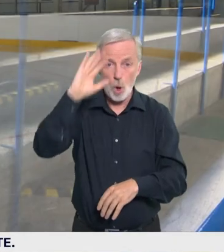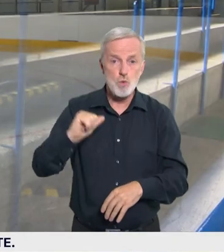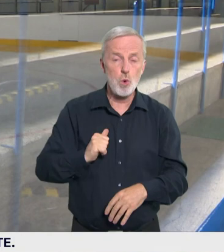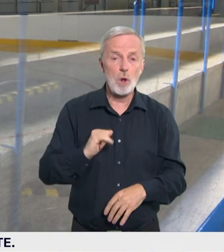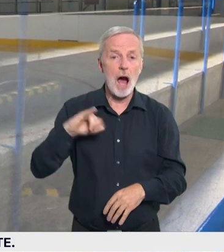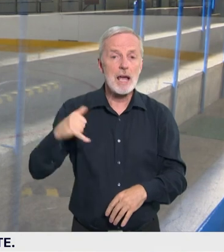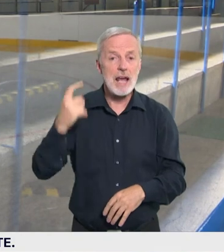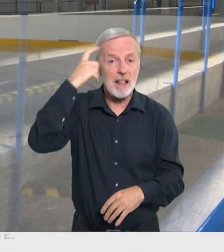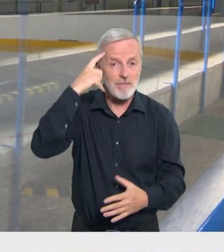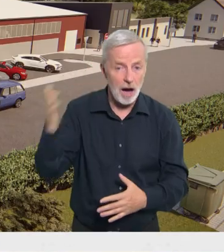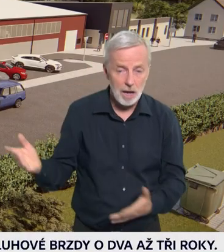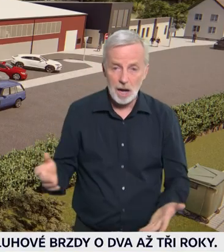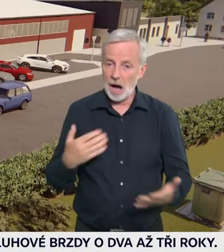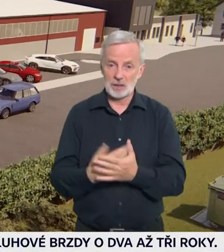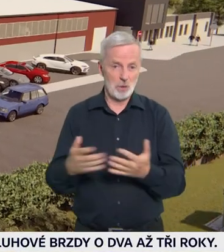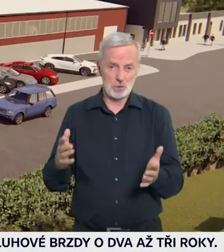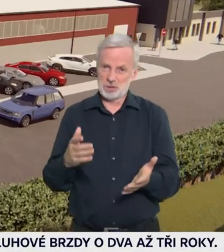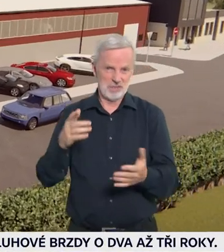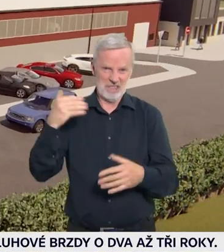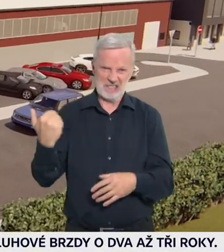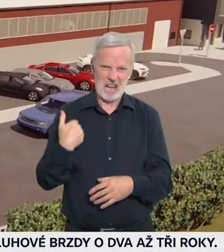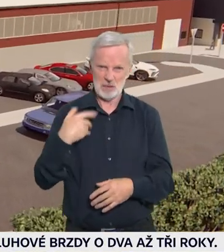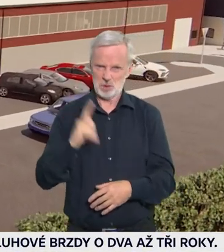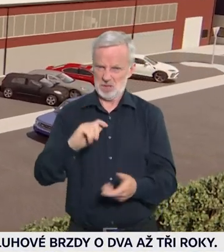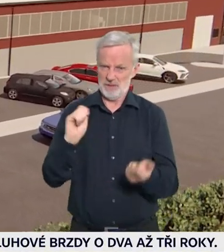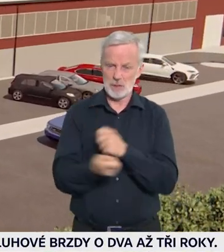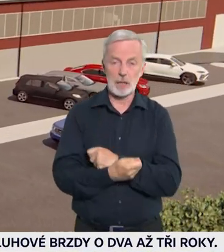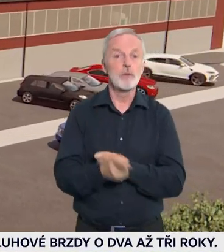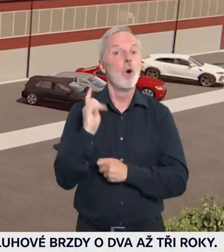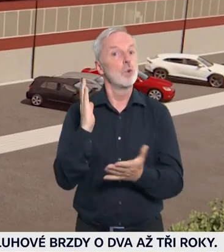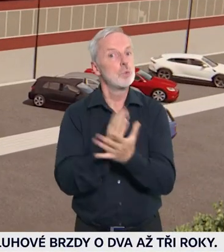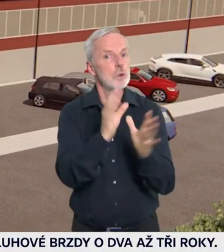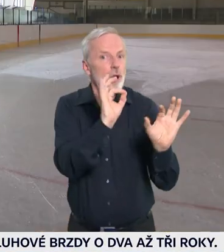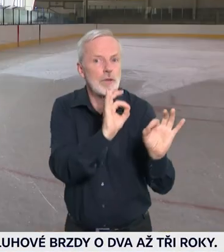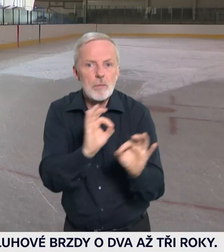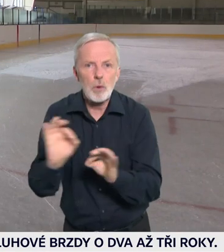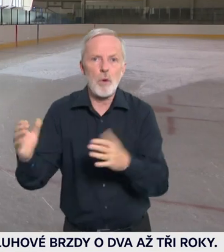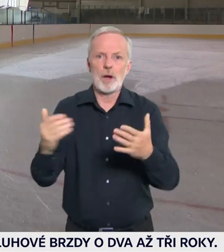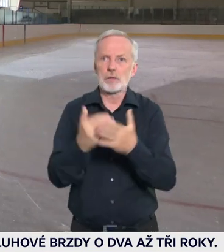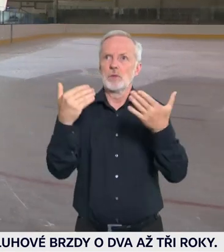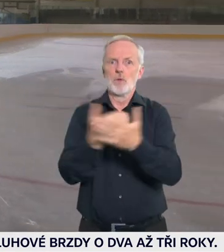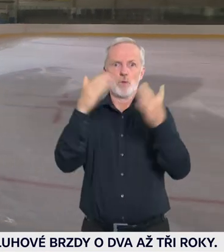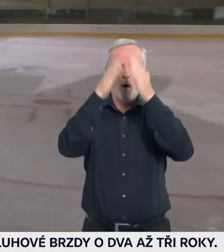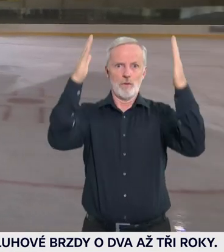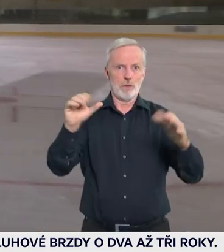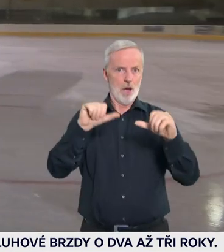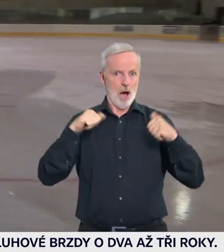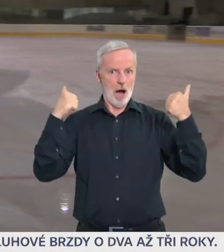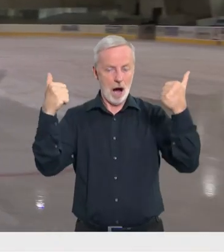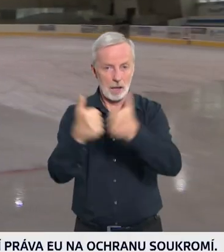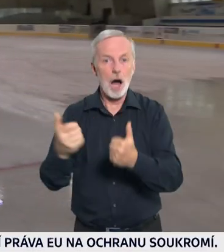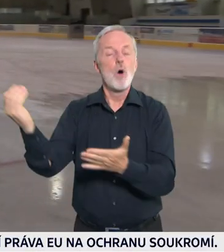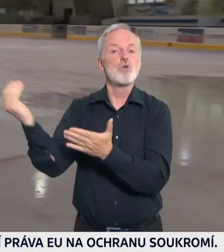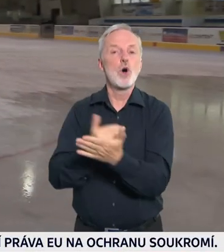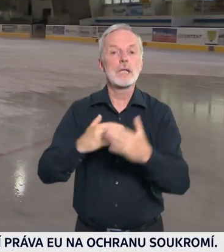stávající potřeby. Město si nechalo vypracovat dokumentaci, jak má nový stadion vypadat, a na rekonstrukci už dostalo i stavební